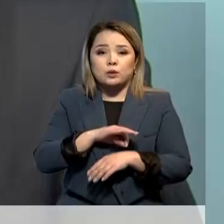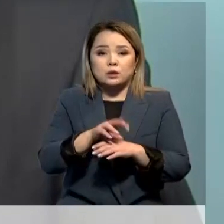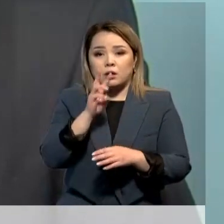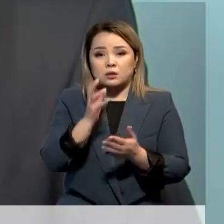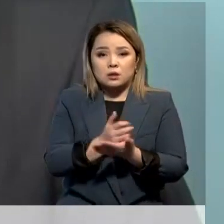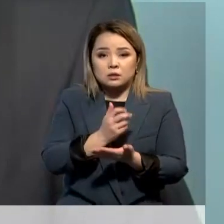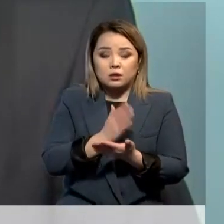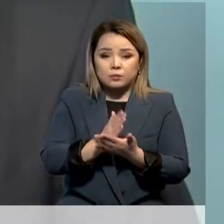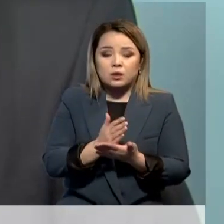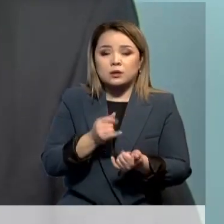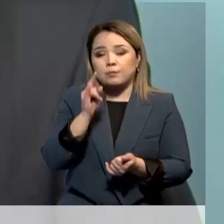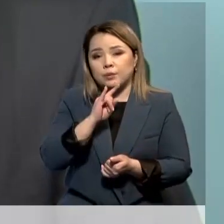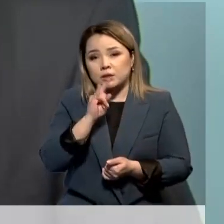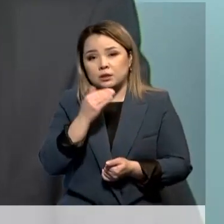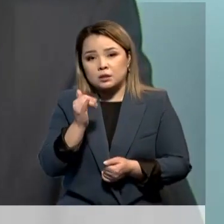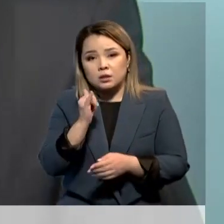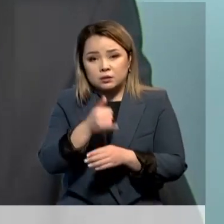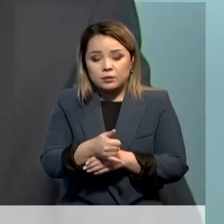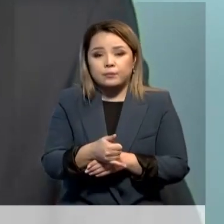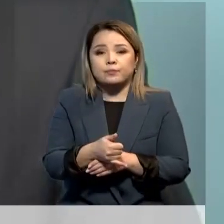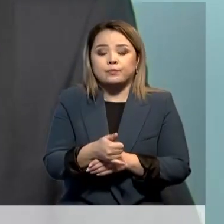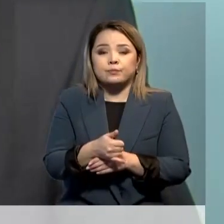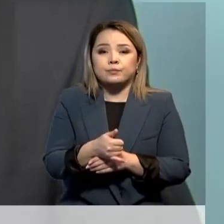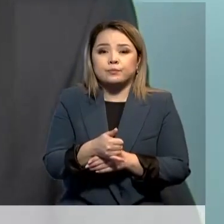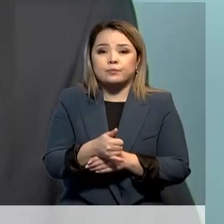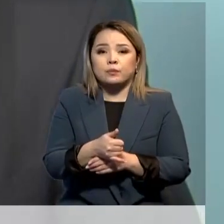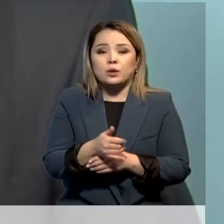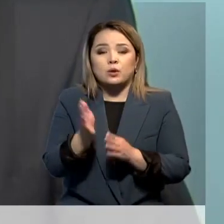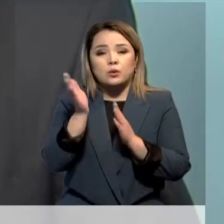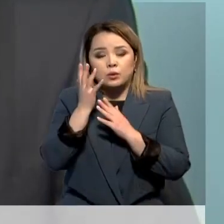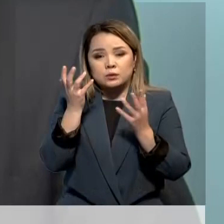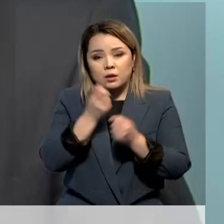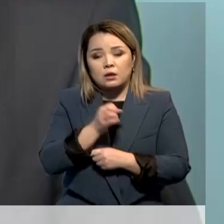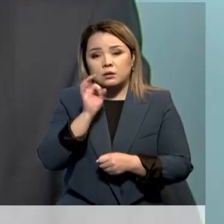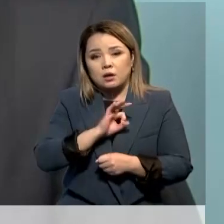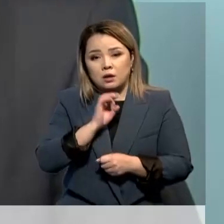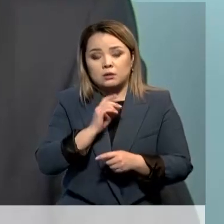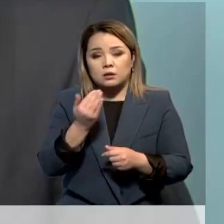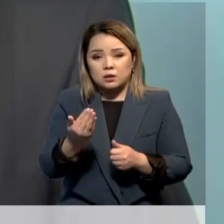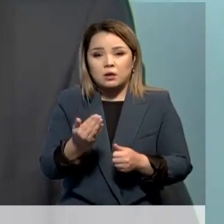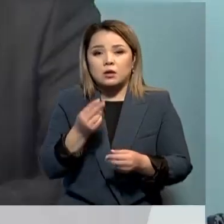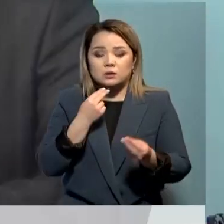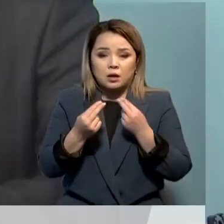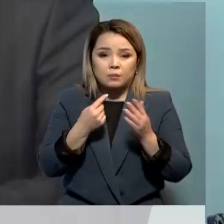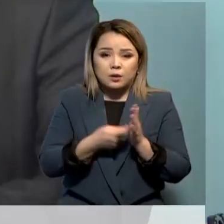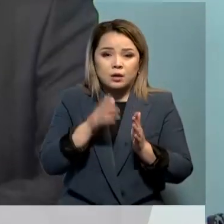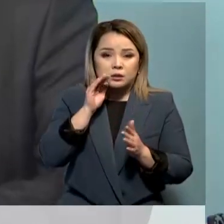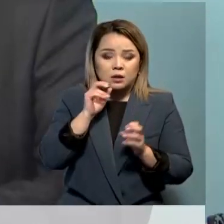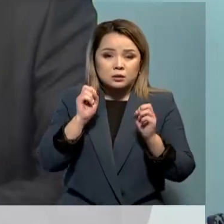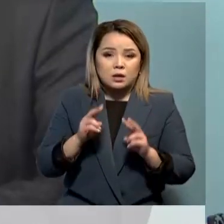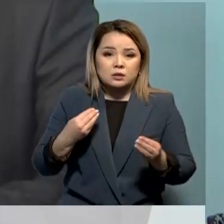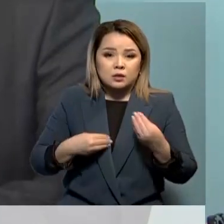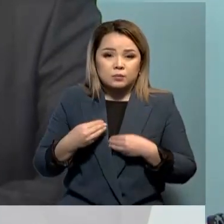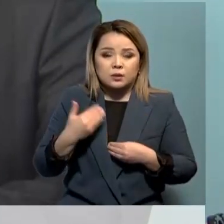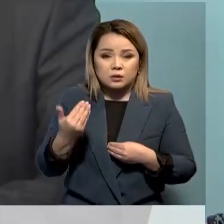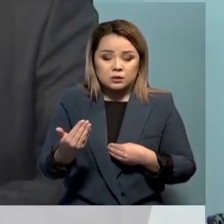айлығы, жаңағы жүретін бензині, жаңағы ұйықтататын дәрі-дәрмектер, иттің тамағы, арнайы